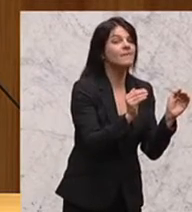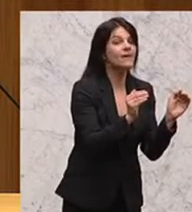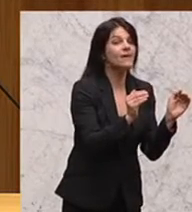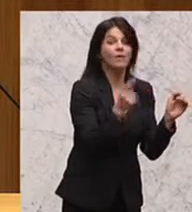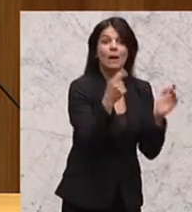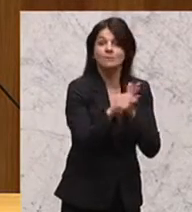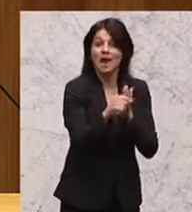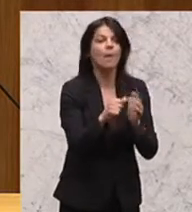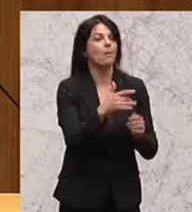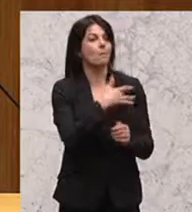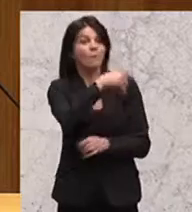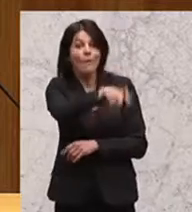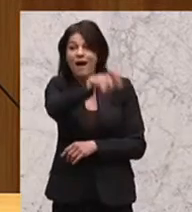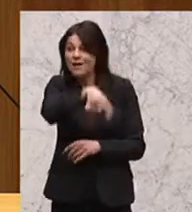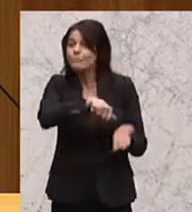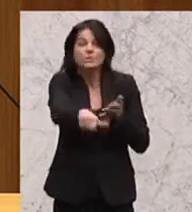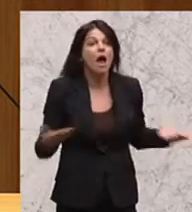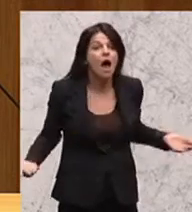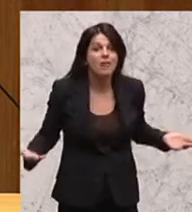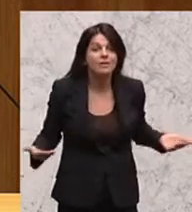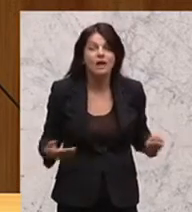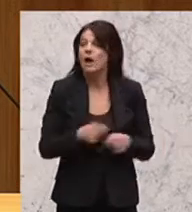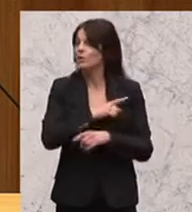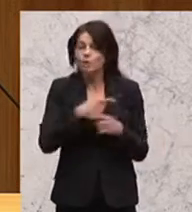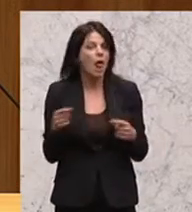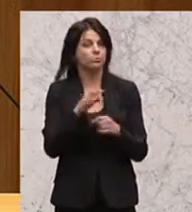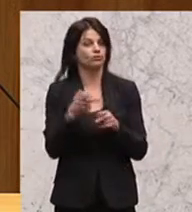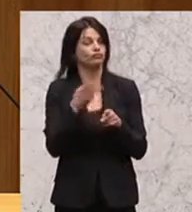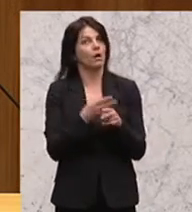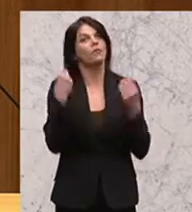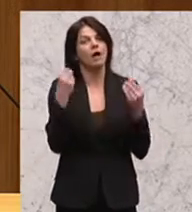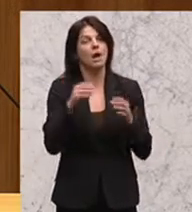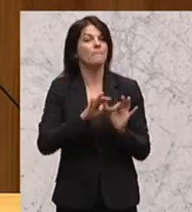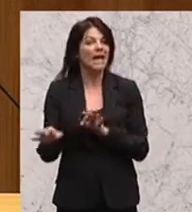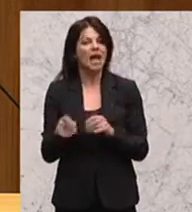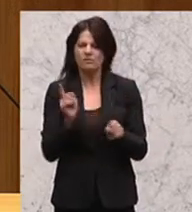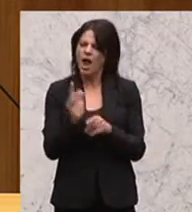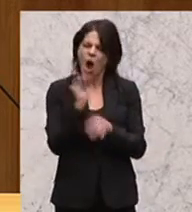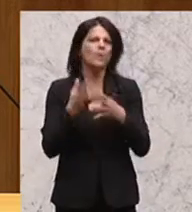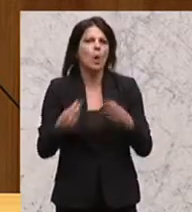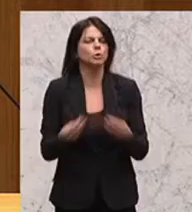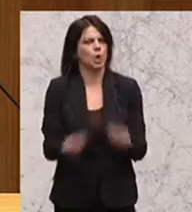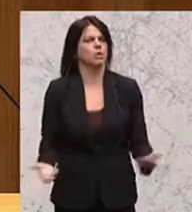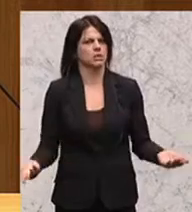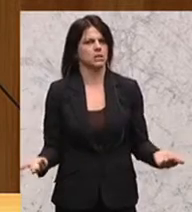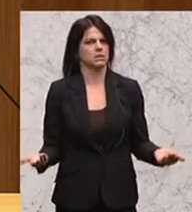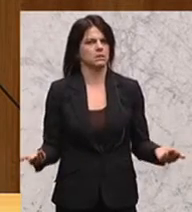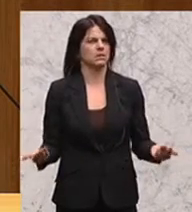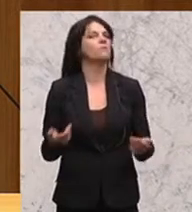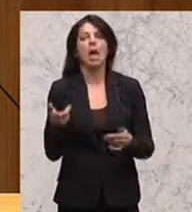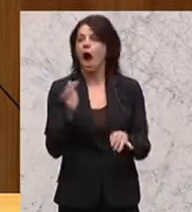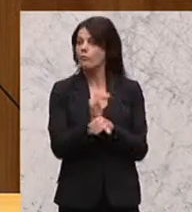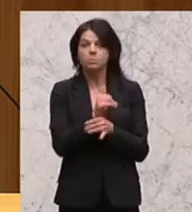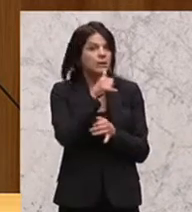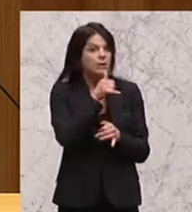das der Bürger. Und zwar so lange, solange der Staat nicht bereit ist, die Hausaufgaben zu machen. Solange der Staat nicht bereit